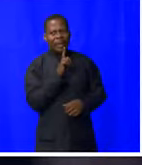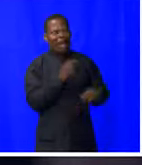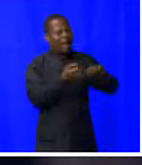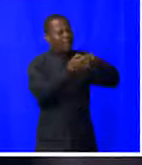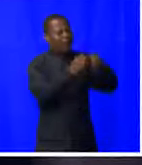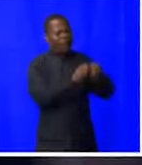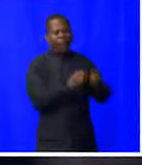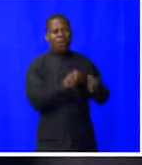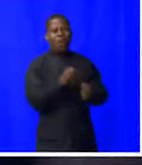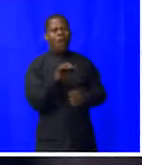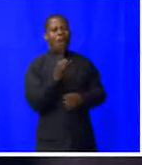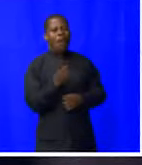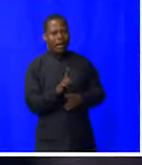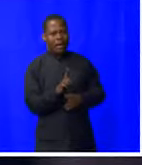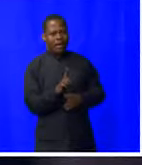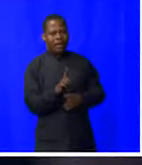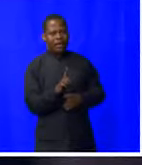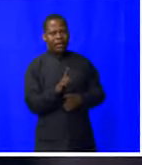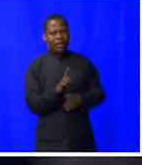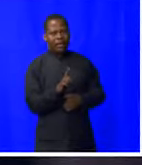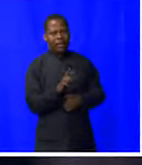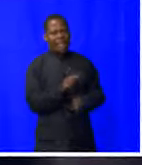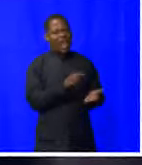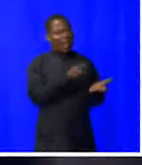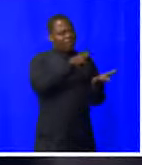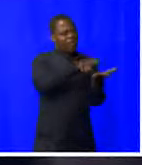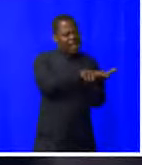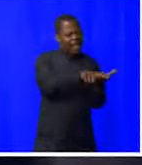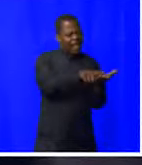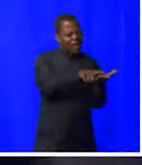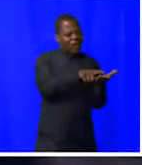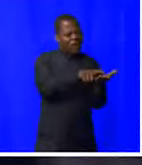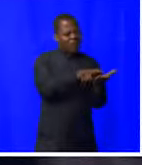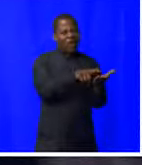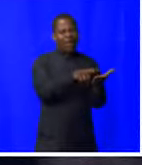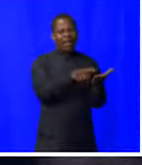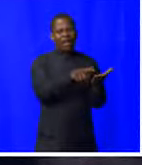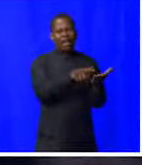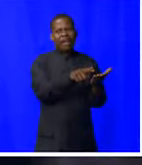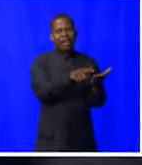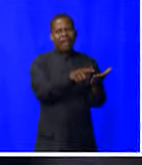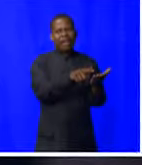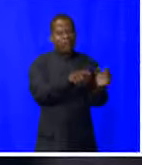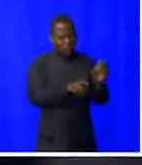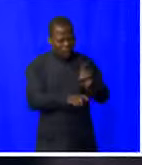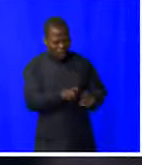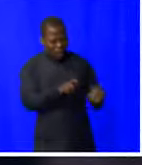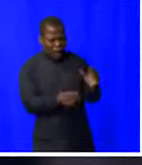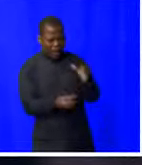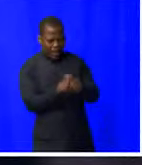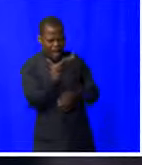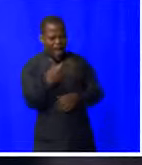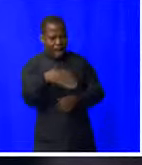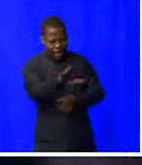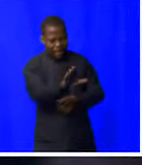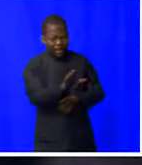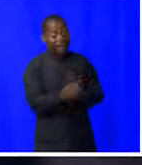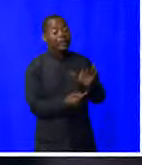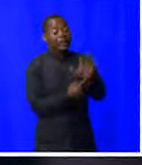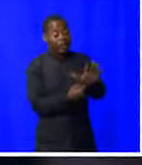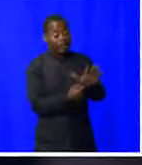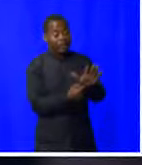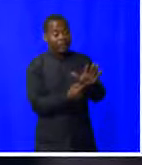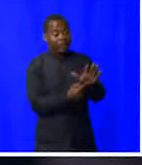yinzaba tekwa ukuthi lo mthetho ufuna icalele phasi leminye. Kanti eminye for instance thina yaso assembly bese siyendi